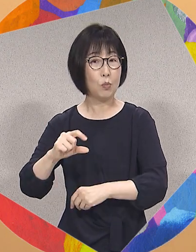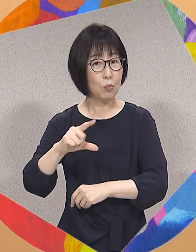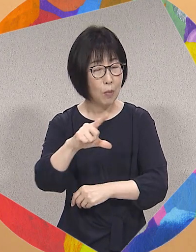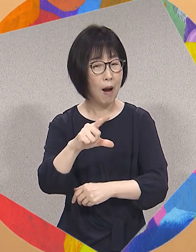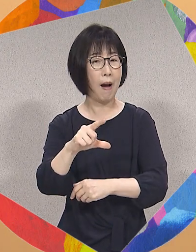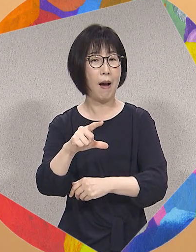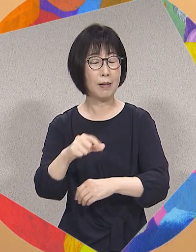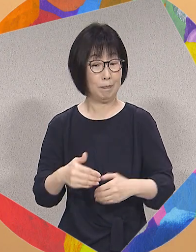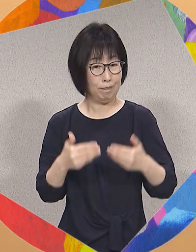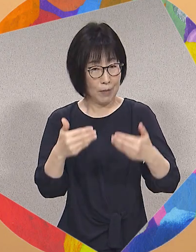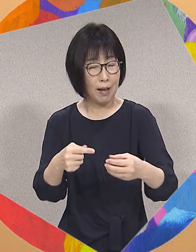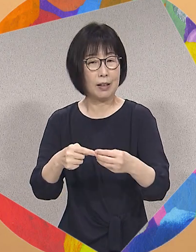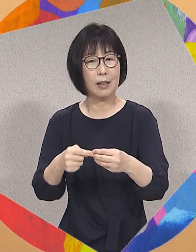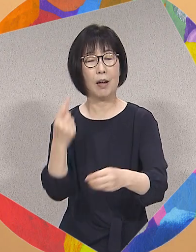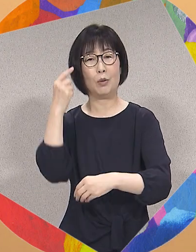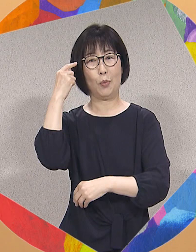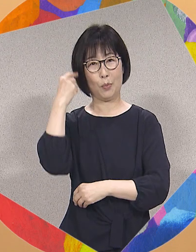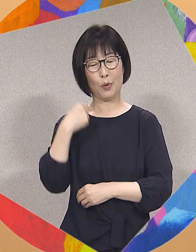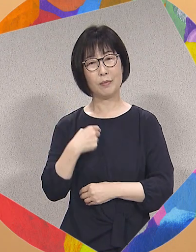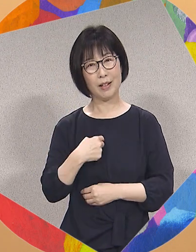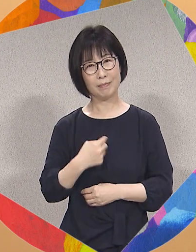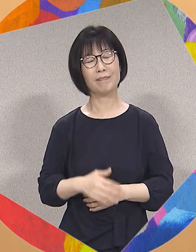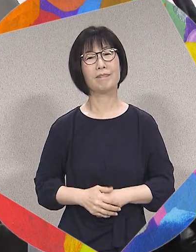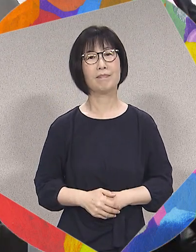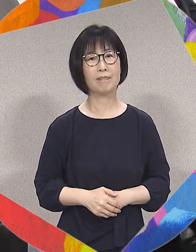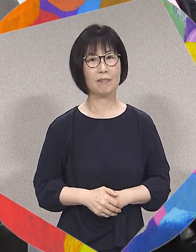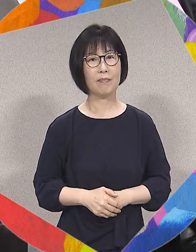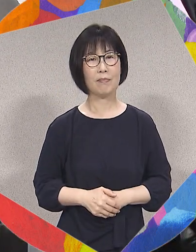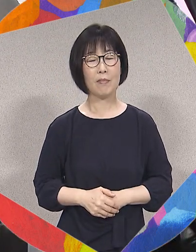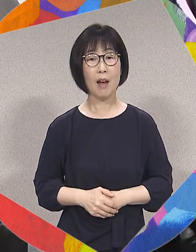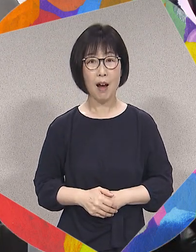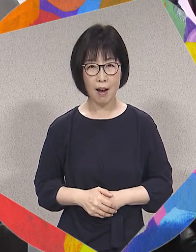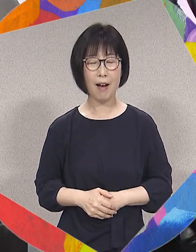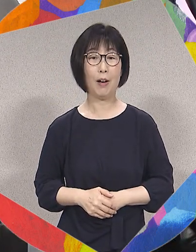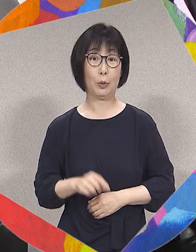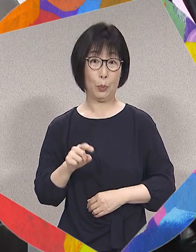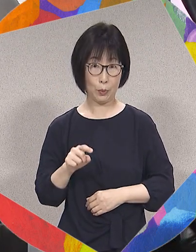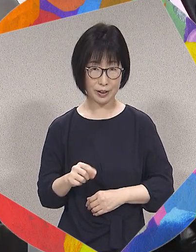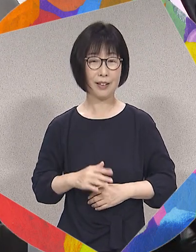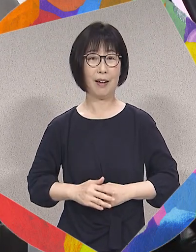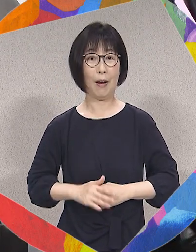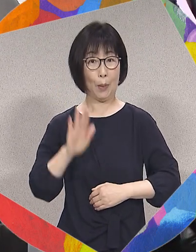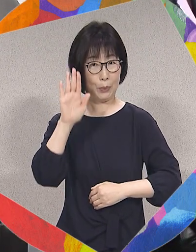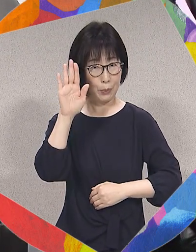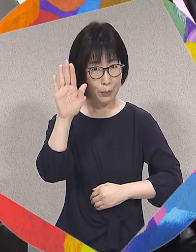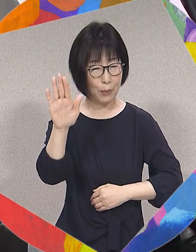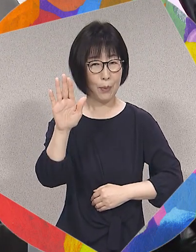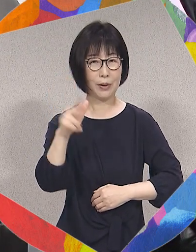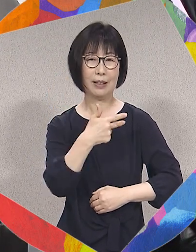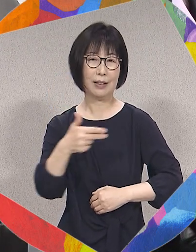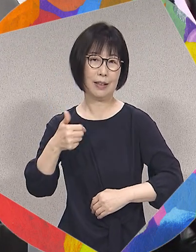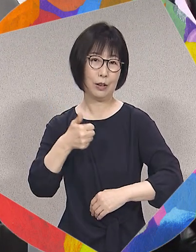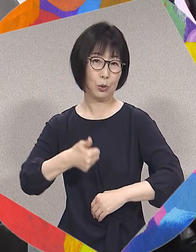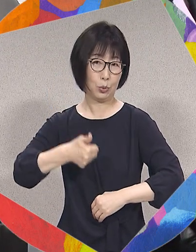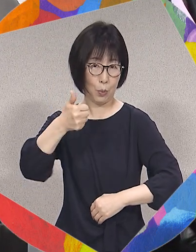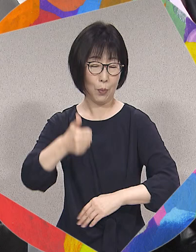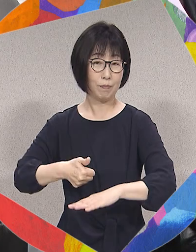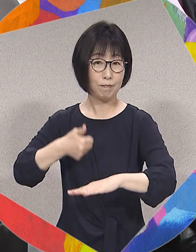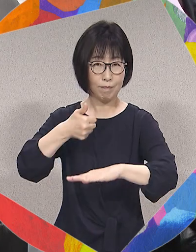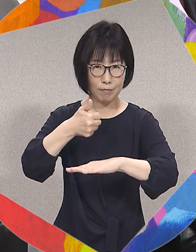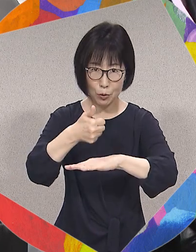の、再生への第一歩だったと思います。 その大学に将来ですね、理事長